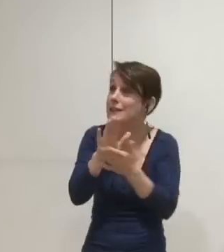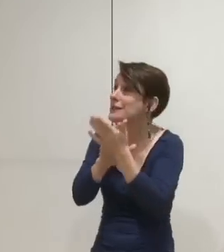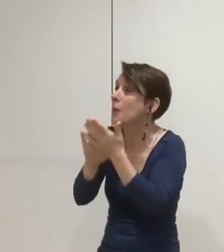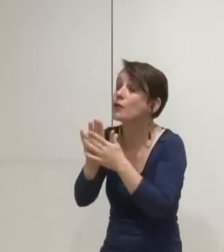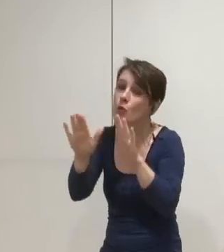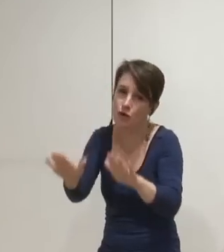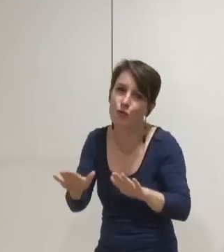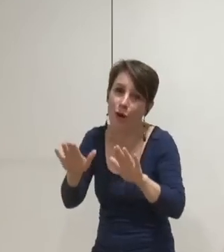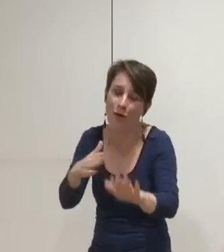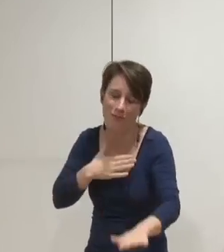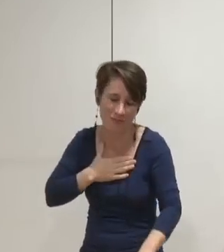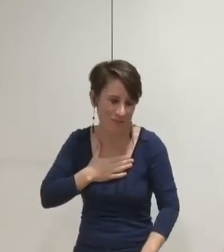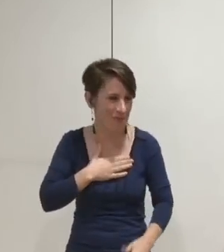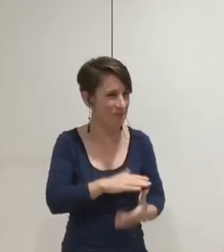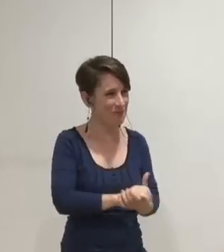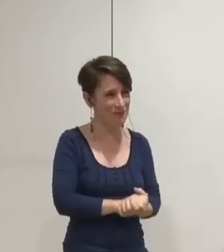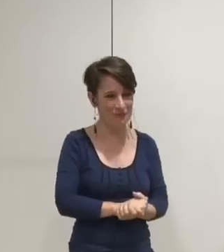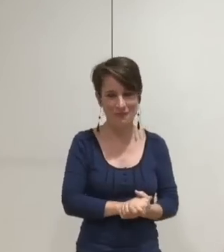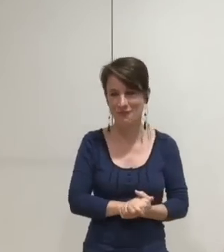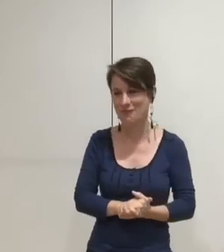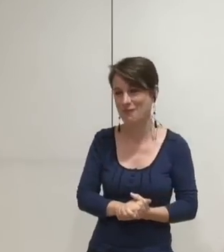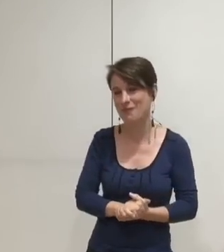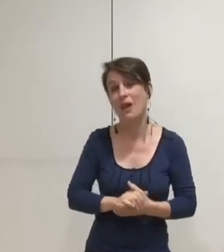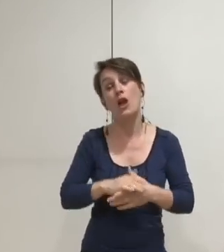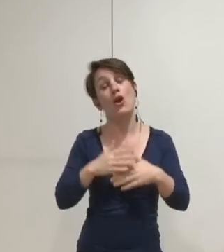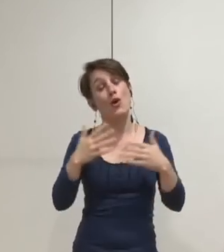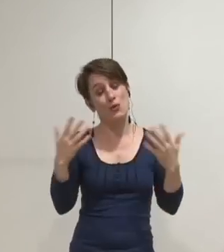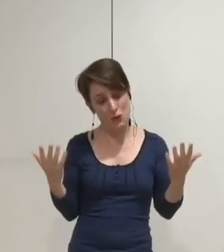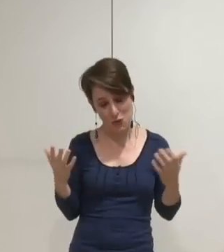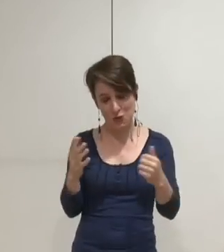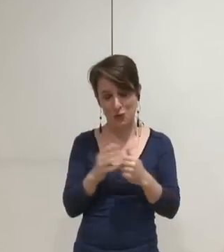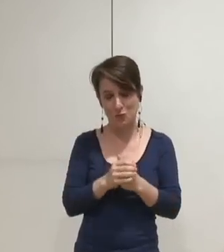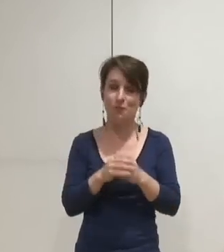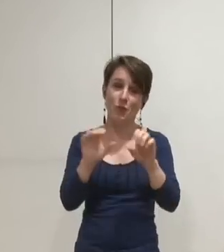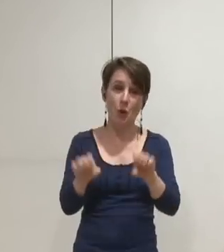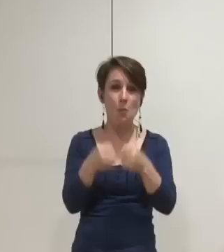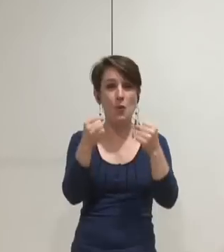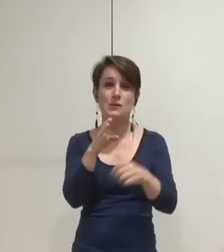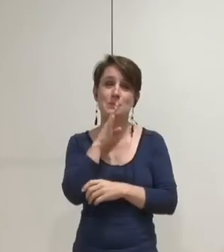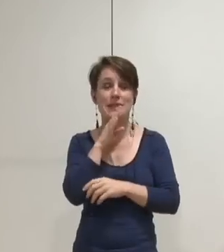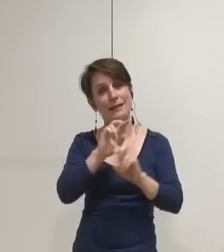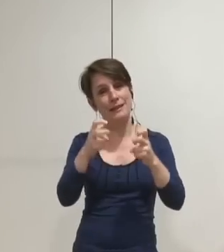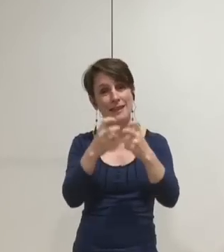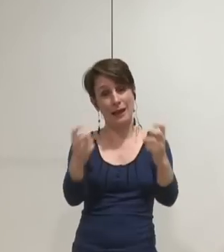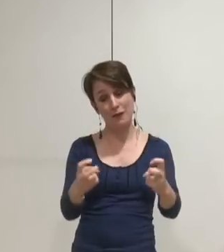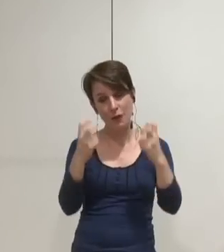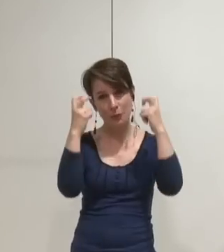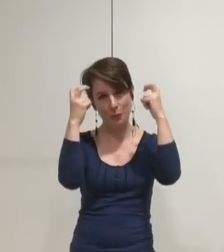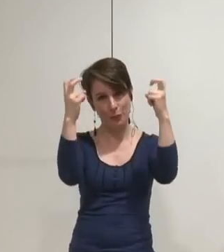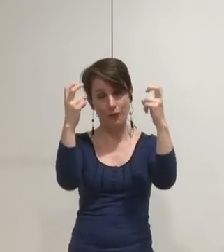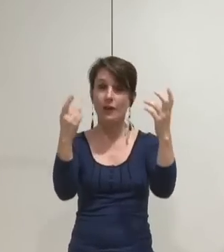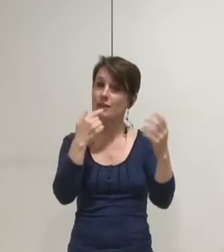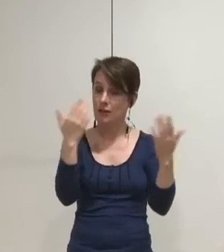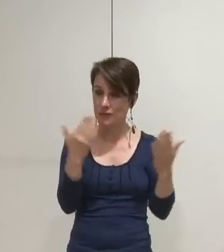lent bon vous augmentez donc les tarifs de ce qu'on appelle la pause méridienne c'est-à-dire le coout des